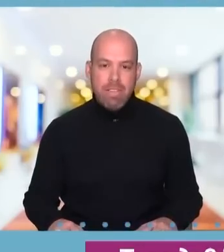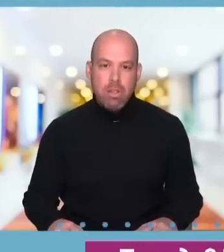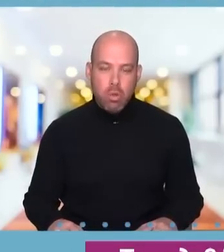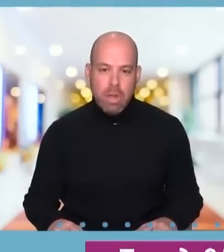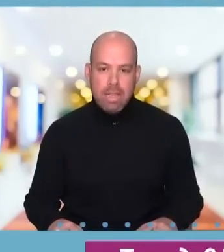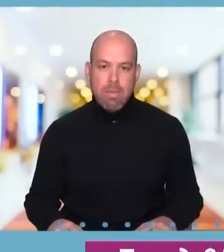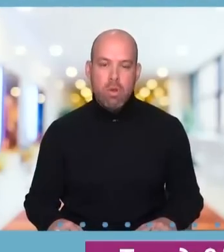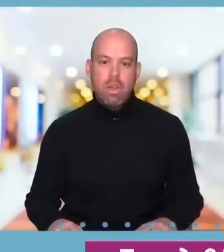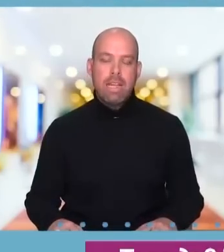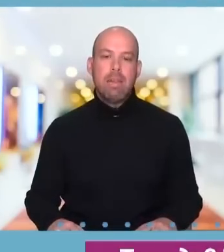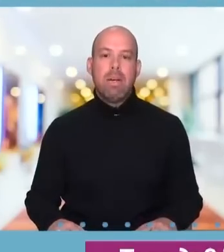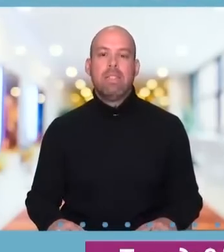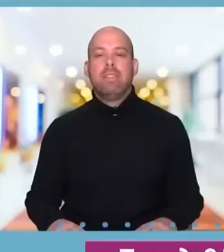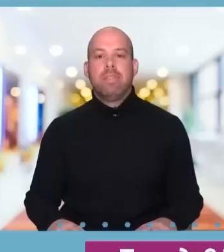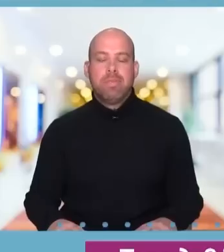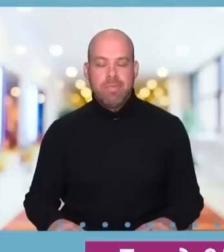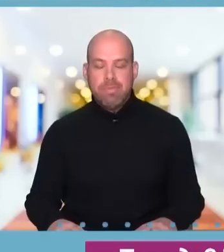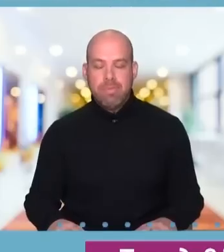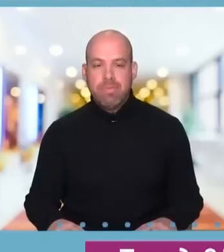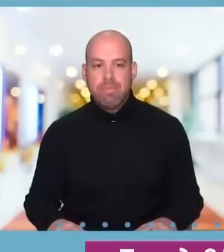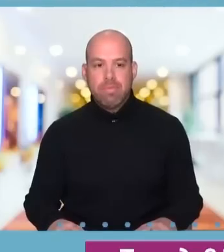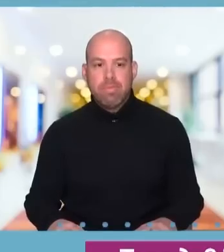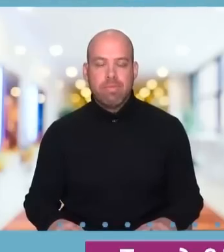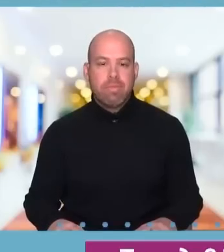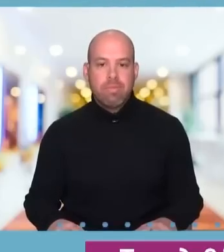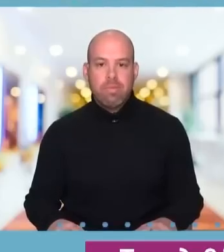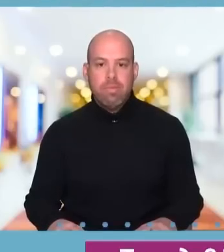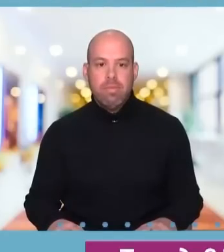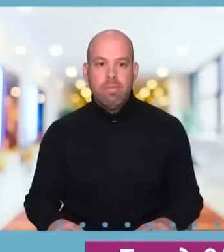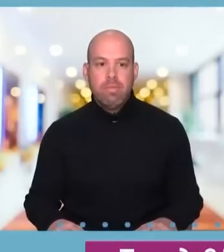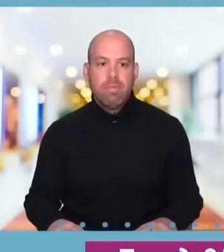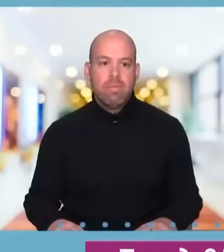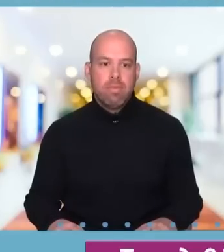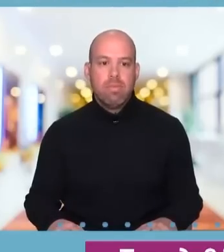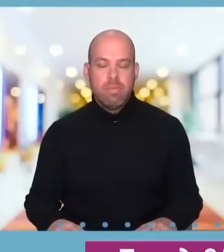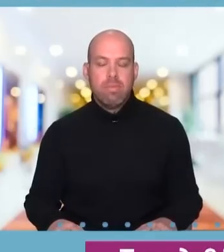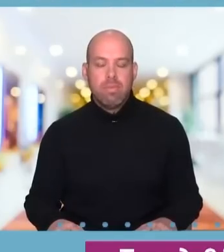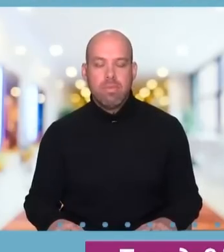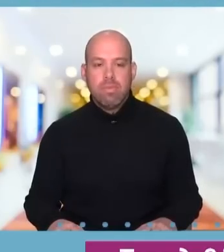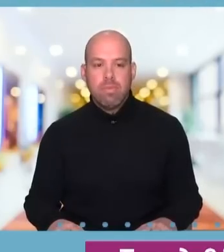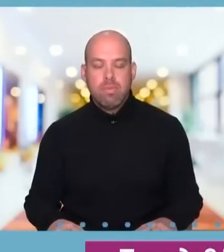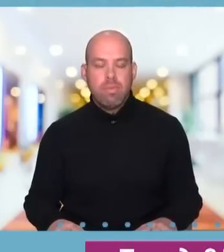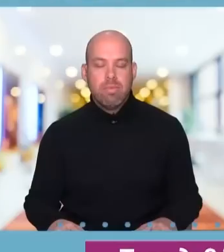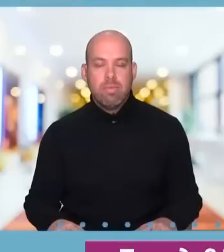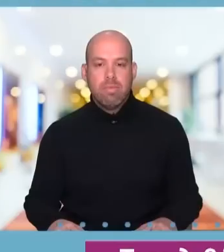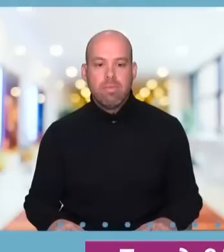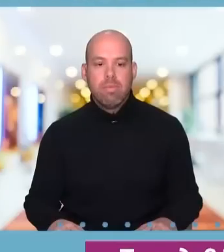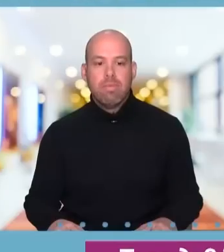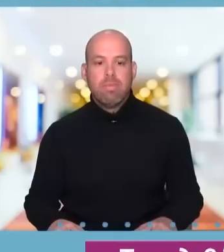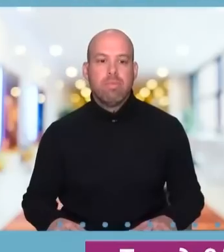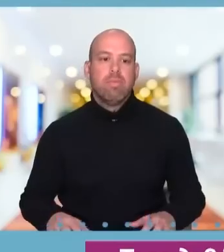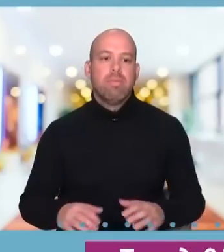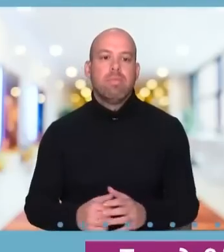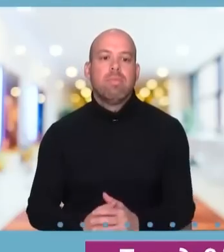media, βέβαια, στο Twitter. Βέβαια. Εννοείται. Ανέβασε και η Ελένη Μενεγάκη ένα post, το οποίο είχε πάρα πολλά likes και σχόλια από κάτω. Έγινε χαμός.